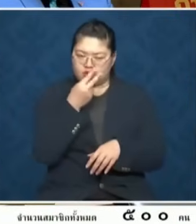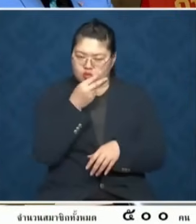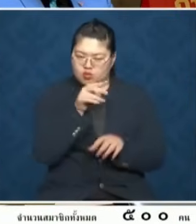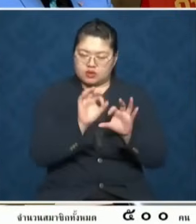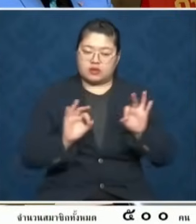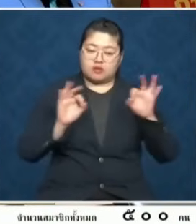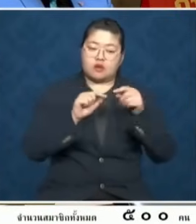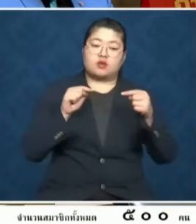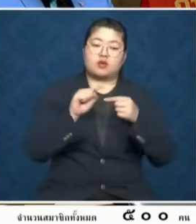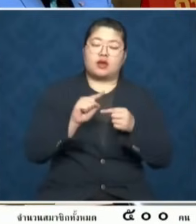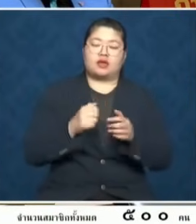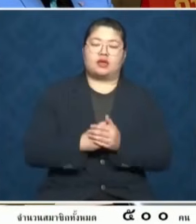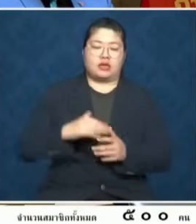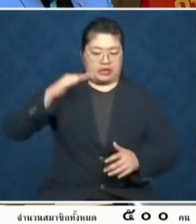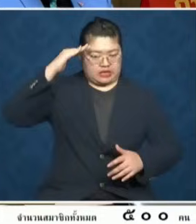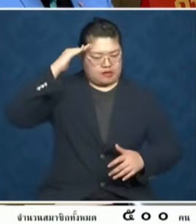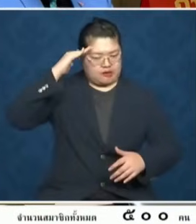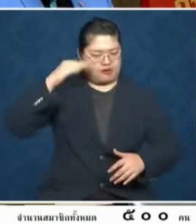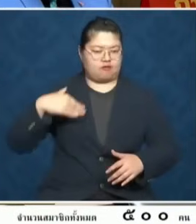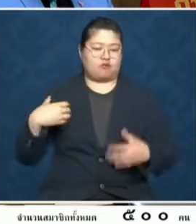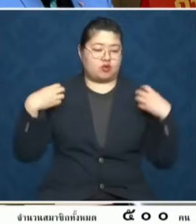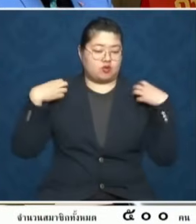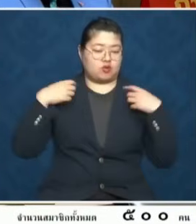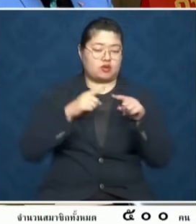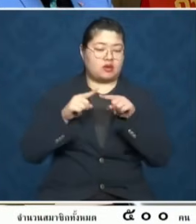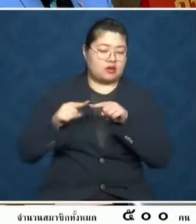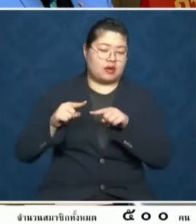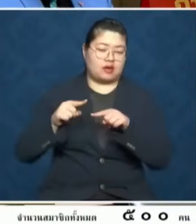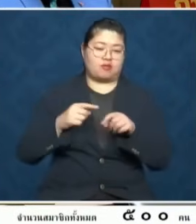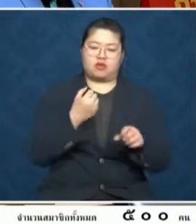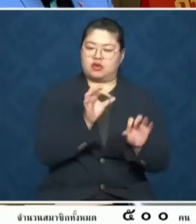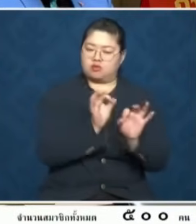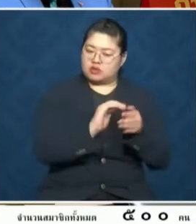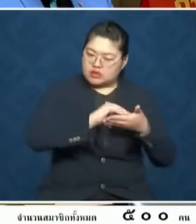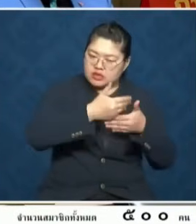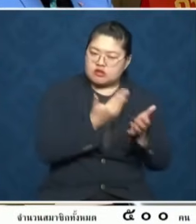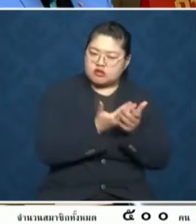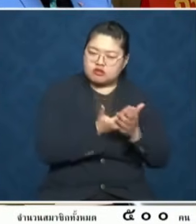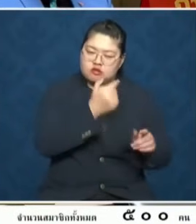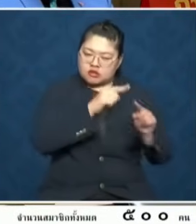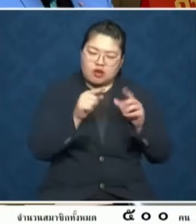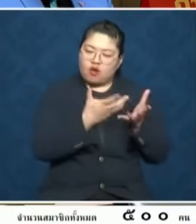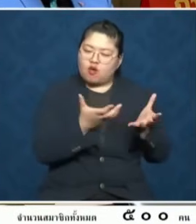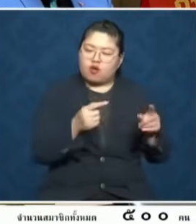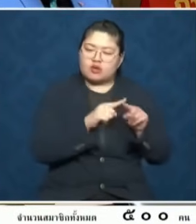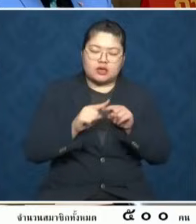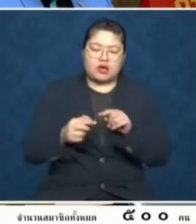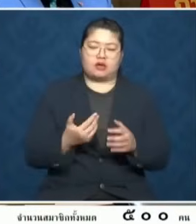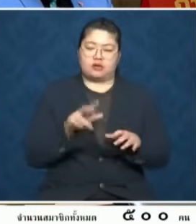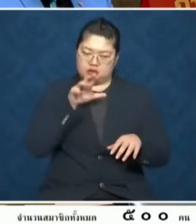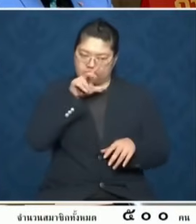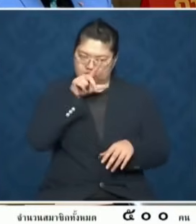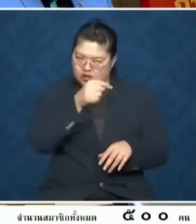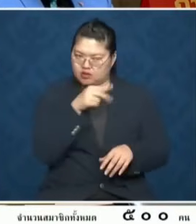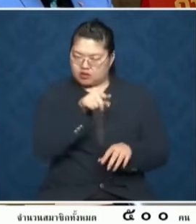ก็คือการเปิดบัญชีทรัพย์สินของนายพลหลังจากลงตำแหน่งทางการเมืองในทุกครั้งดังเช่นครั้งนี้ค่ะมีการจับตาการ